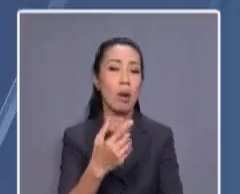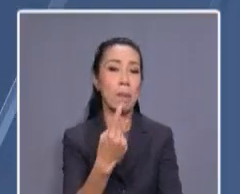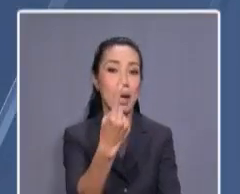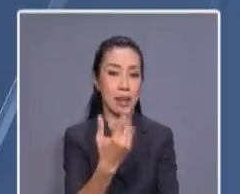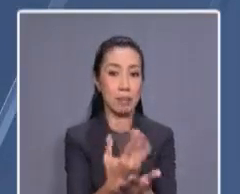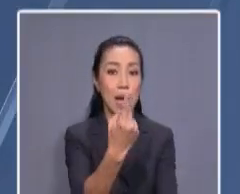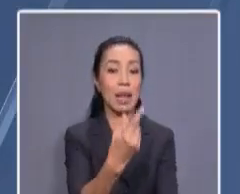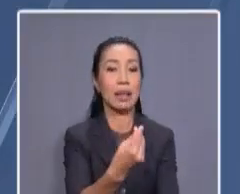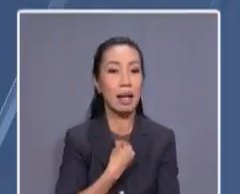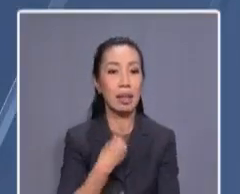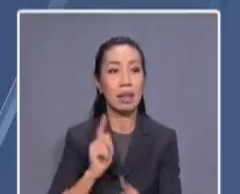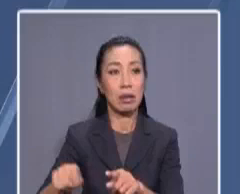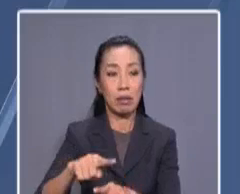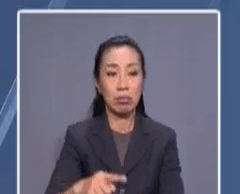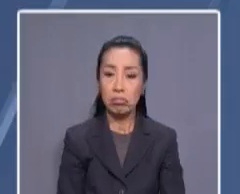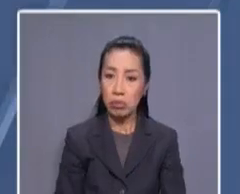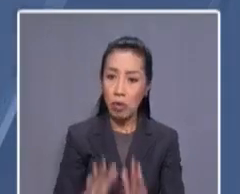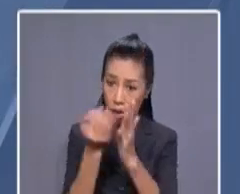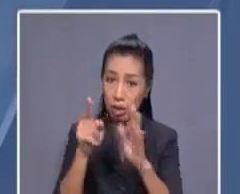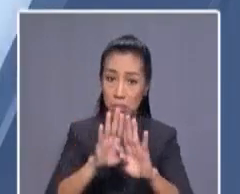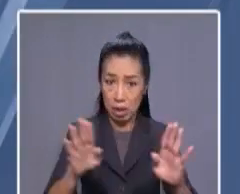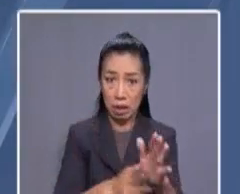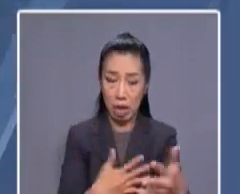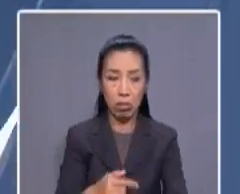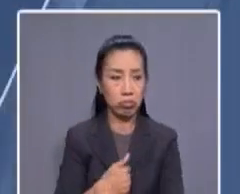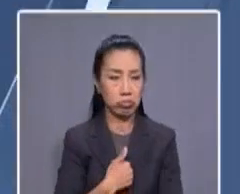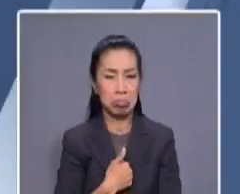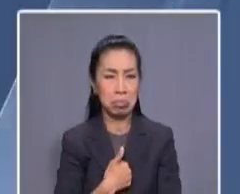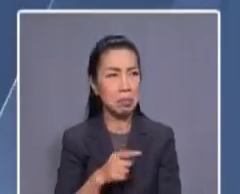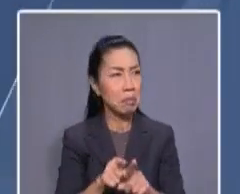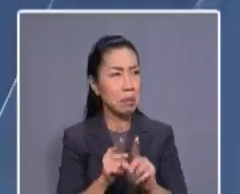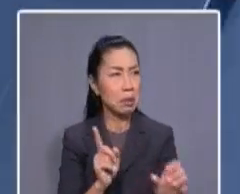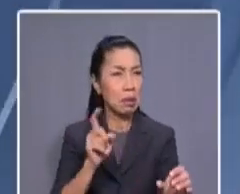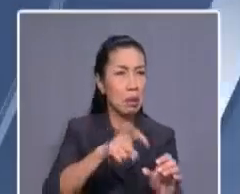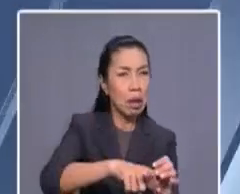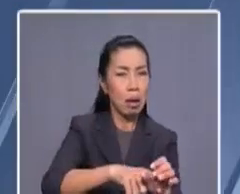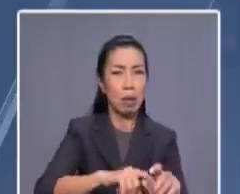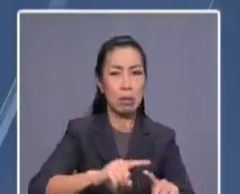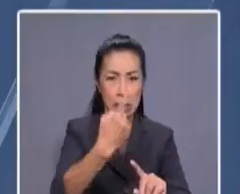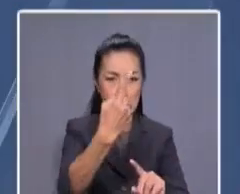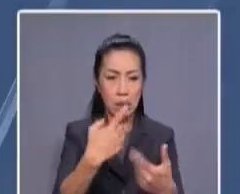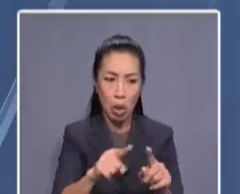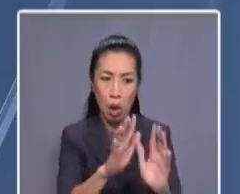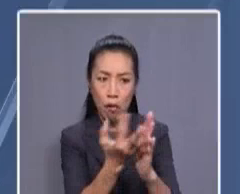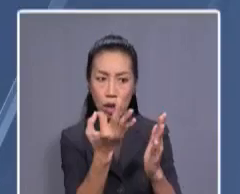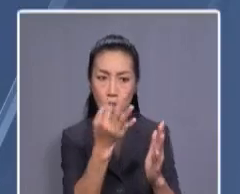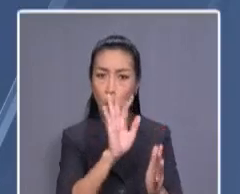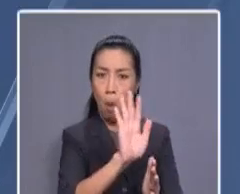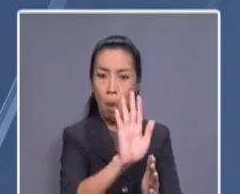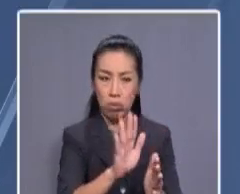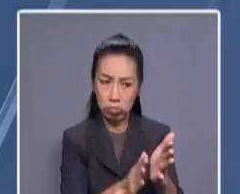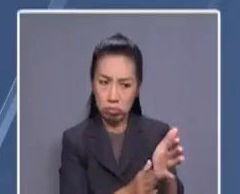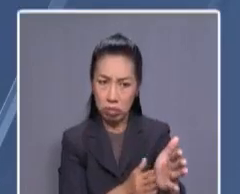ษณะแบบนี ้ครับเปิดมานานเนี่ย เพิ่งเข้ามาได้ประมาณ1เดือนค่ะแต่เพจนี้เขาสร้างขึ้น